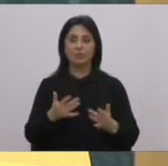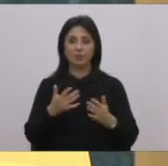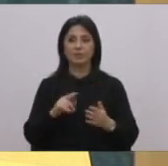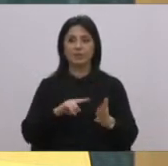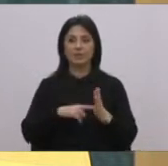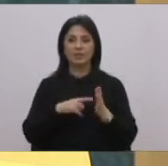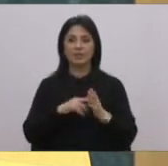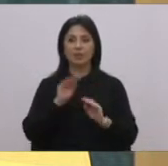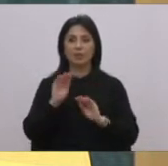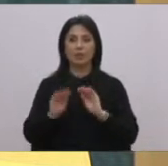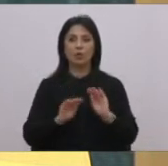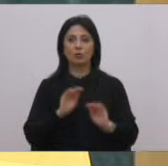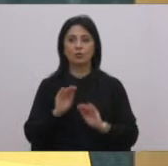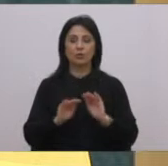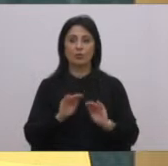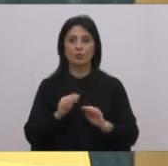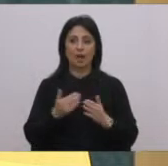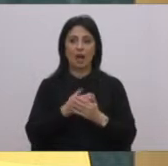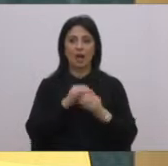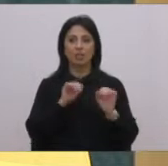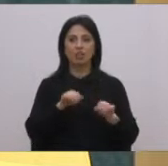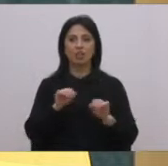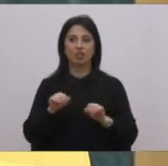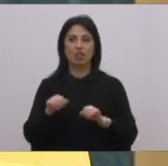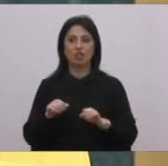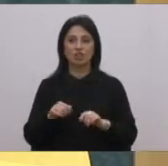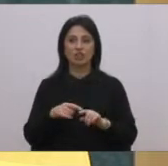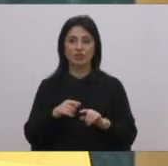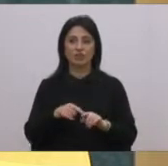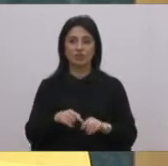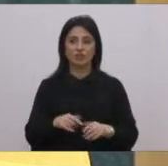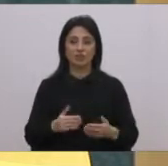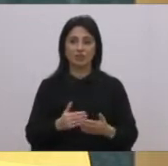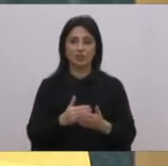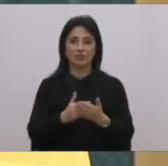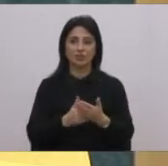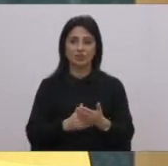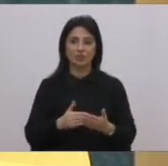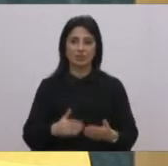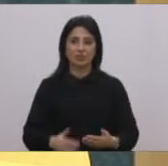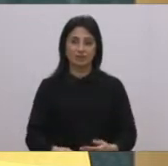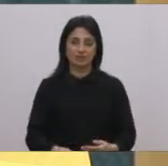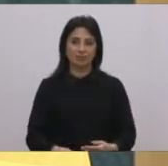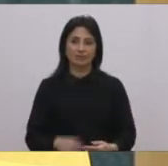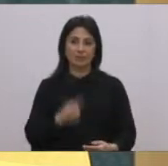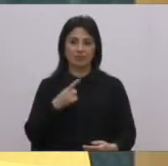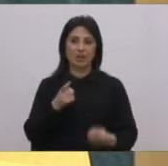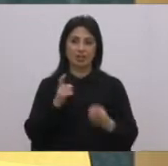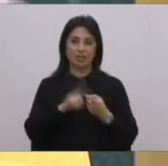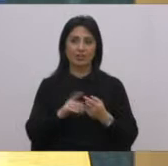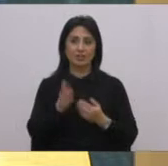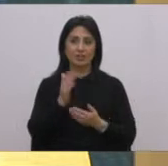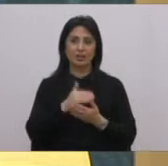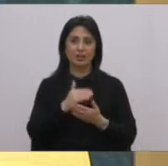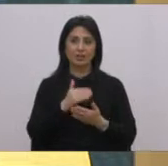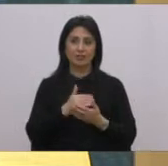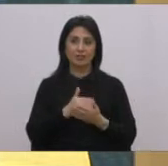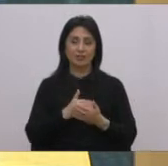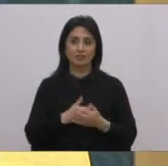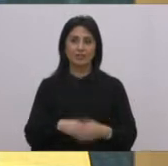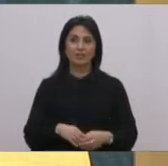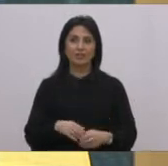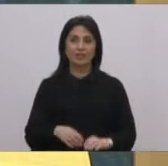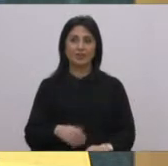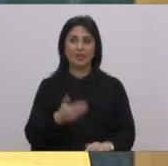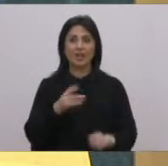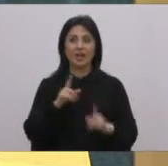აწერტილების მოწყობას და სხვა ახალ შესაძლებლობებს მოიცავდა. ამ მიმართულებით ასევე გვაქვს ხელშესახები შედეგი.